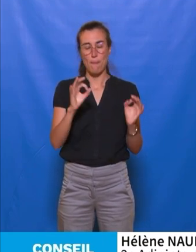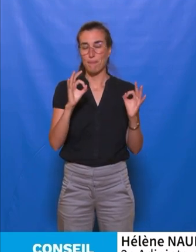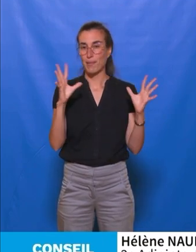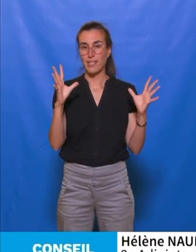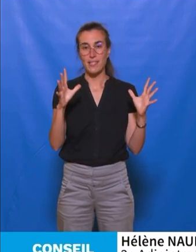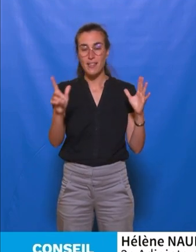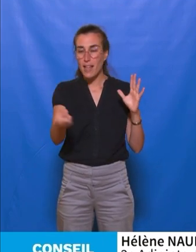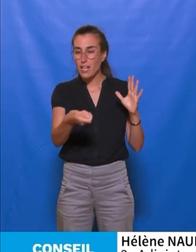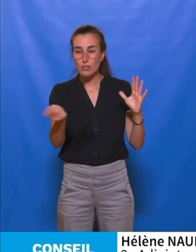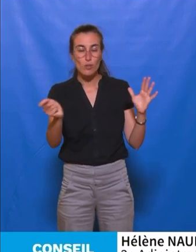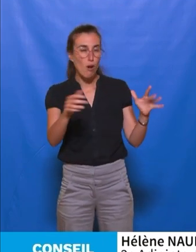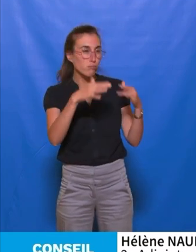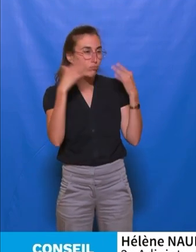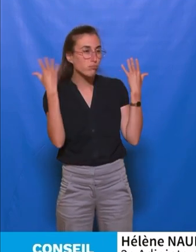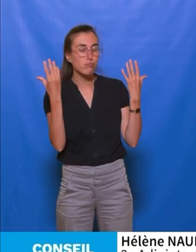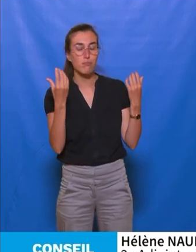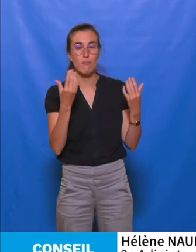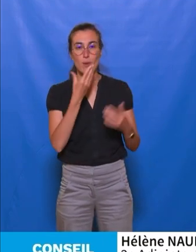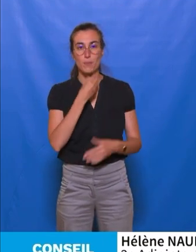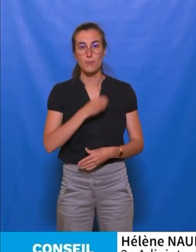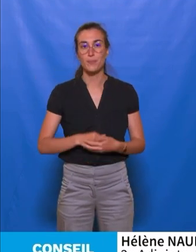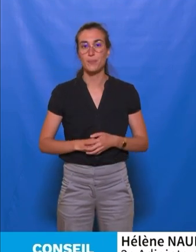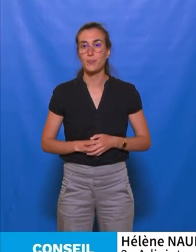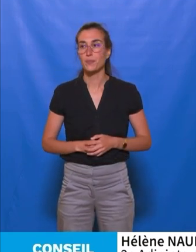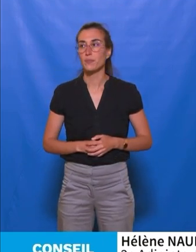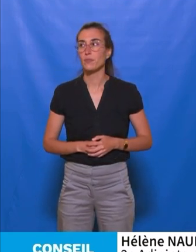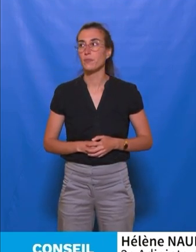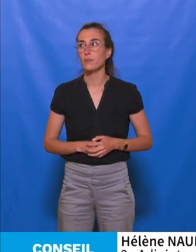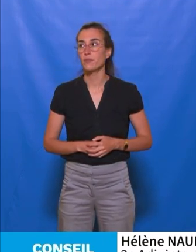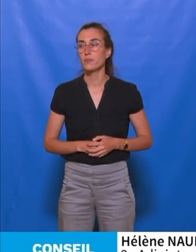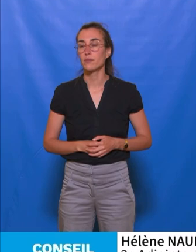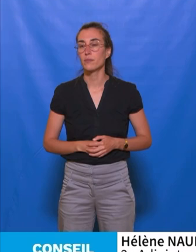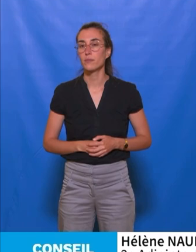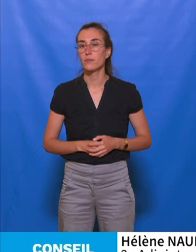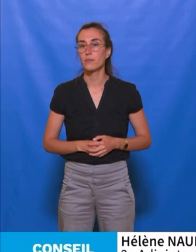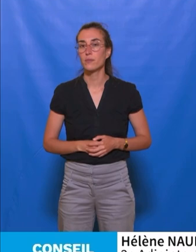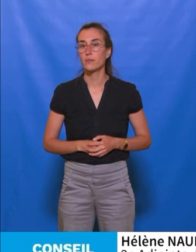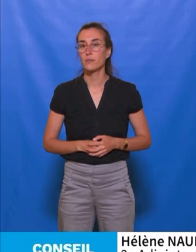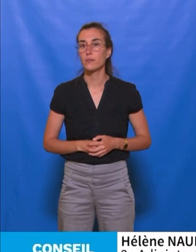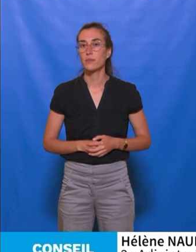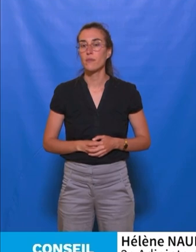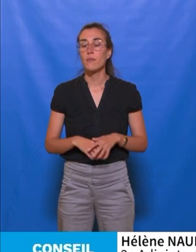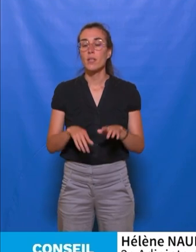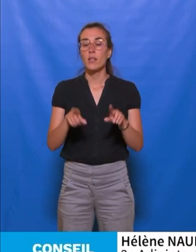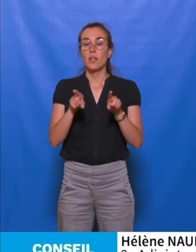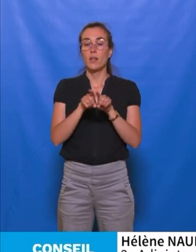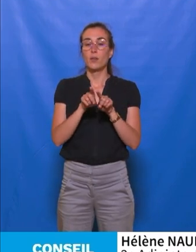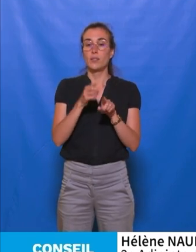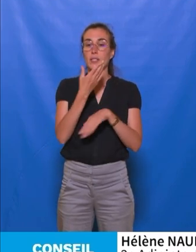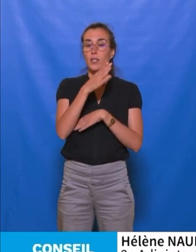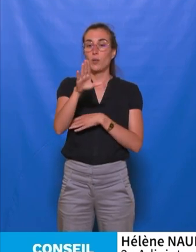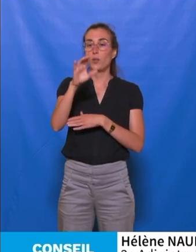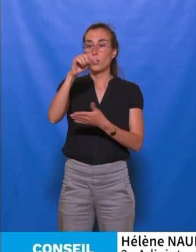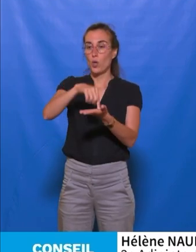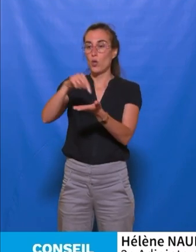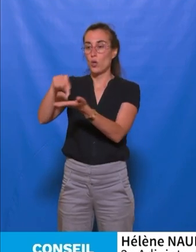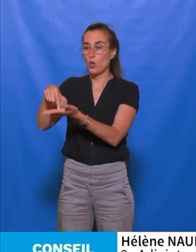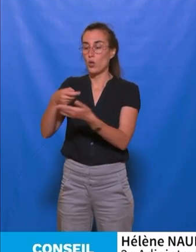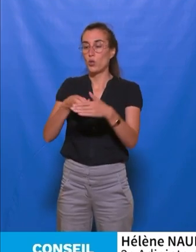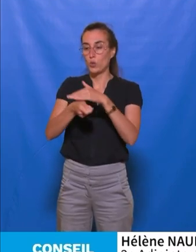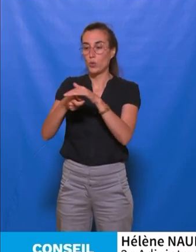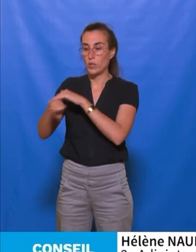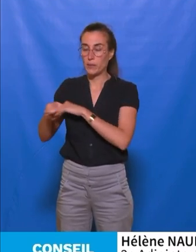enfants. Par ailleurs, cette délibération vous propose également deux soutiens à 2 lieux accueil enfants-parents. D'une part, le phare de